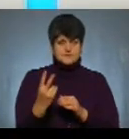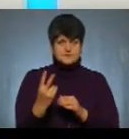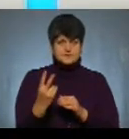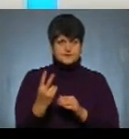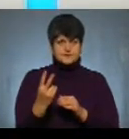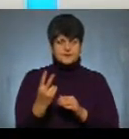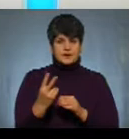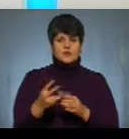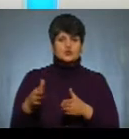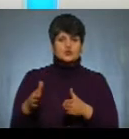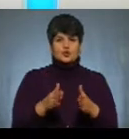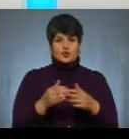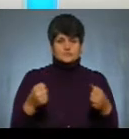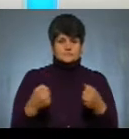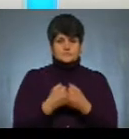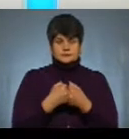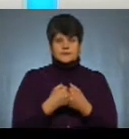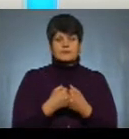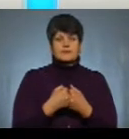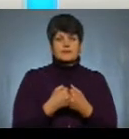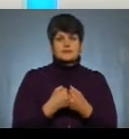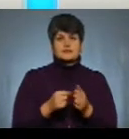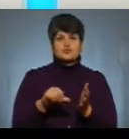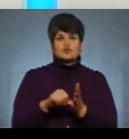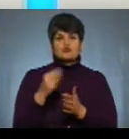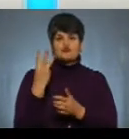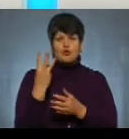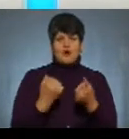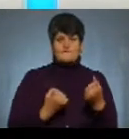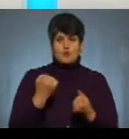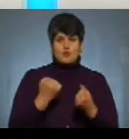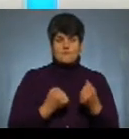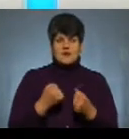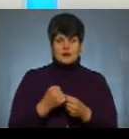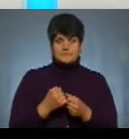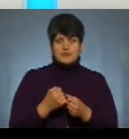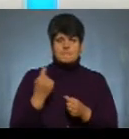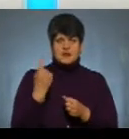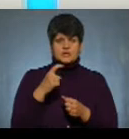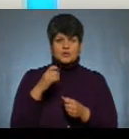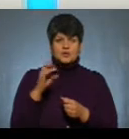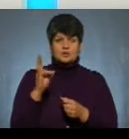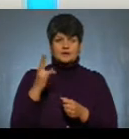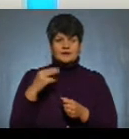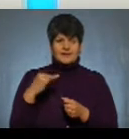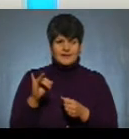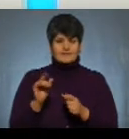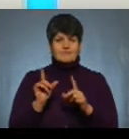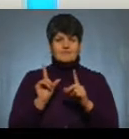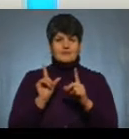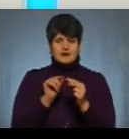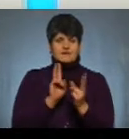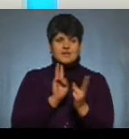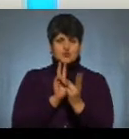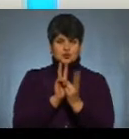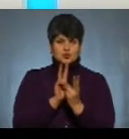102. Дорожньо-транспортна пригода за участю трьох автомобілів. Перший Hyundai Accent виїхав